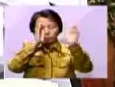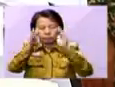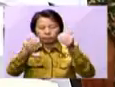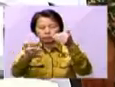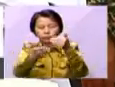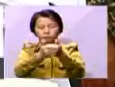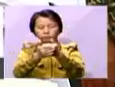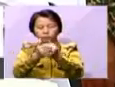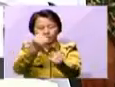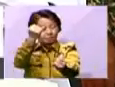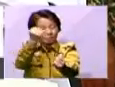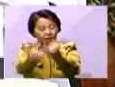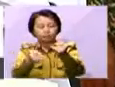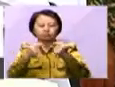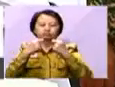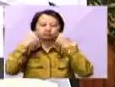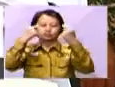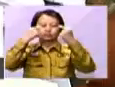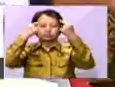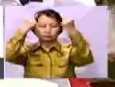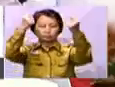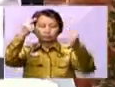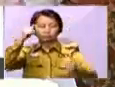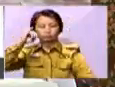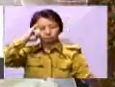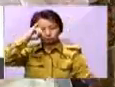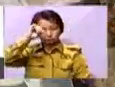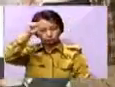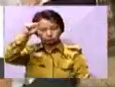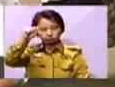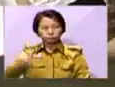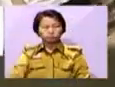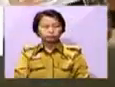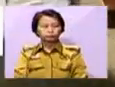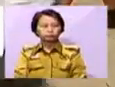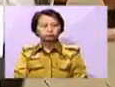ke puncak kejayaan, insyaAllah.